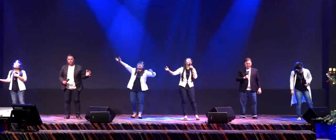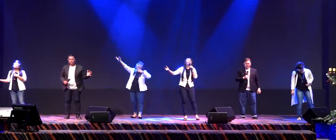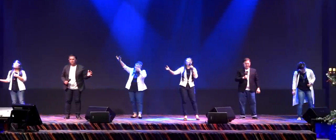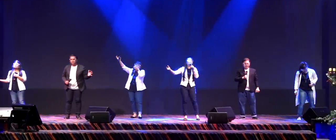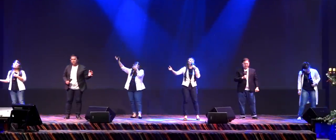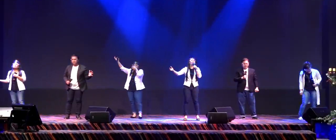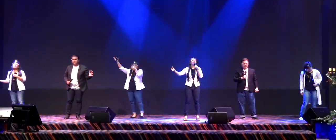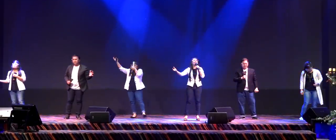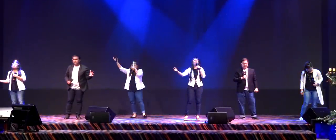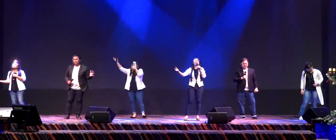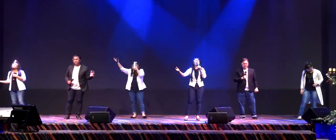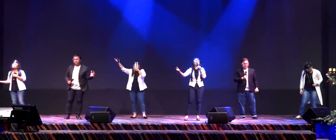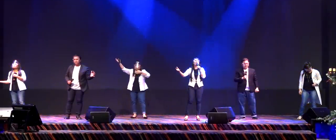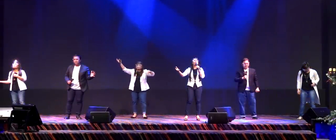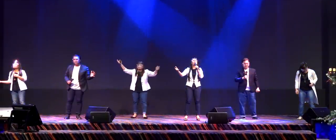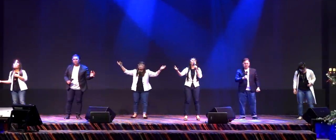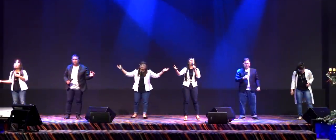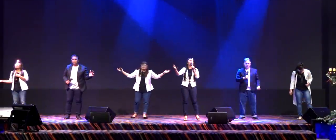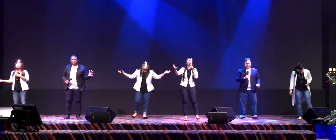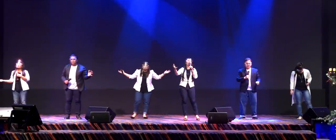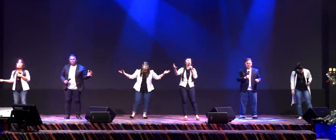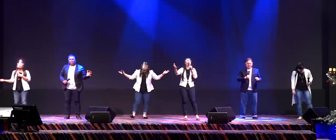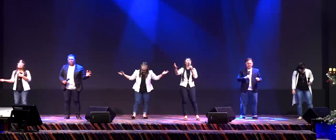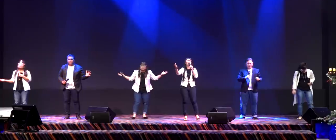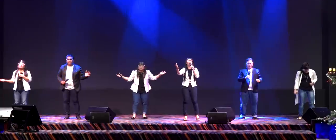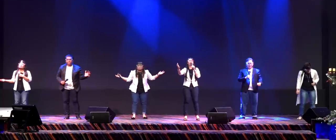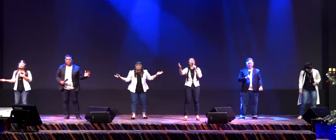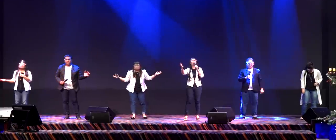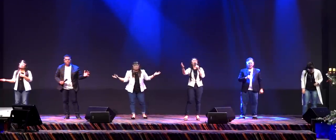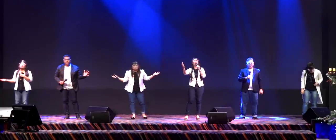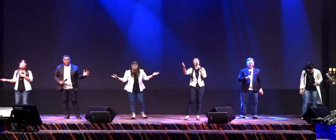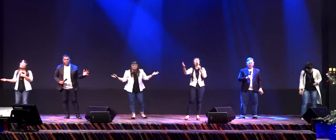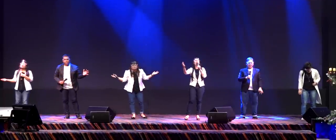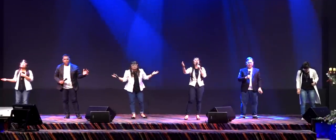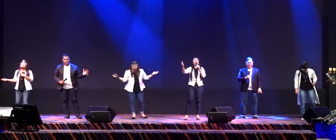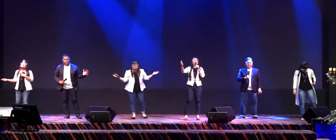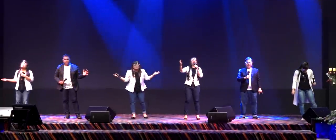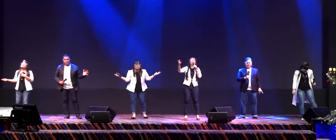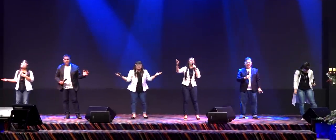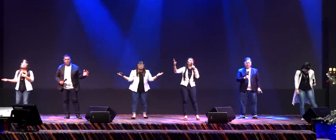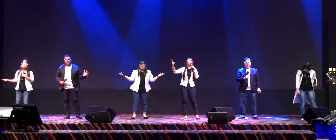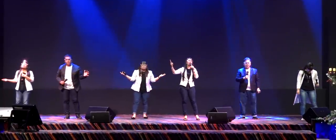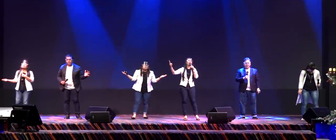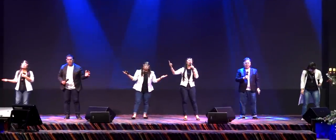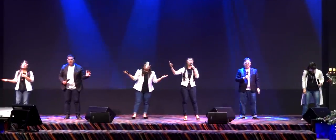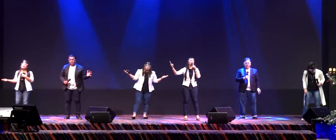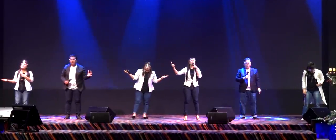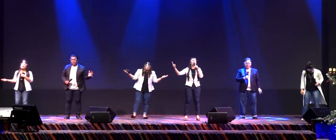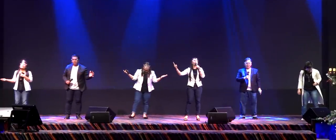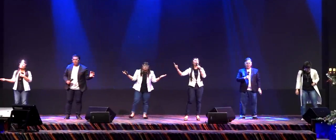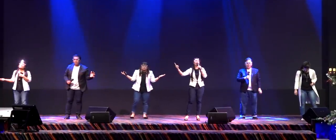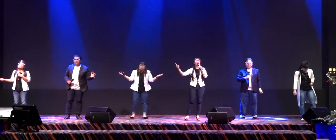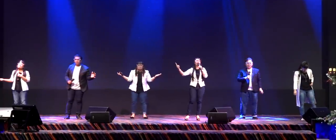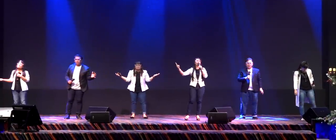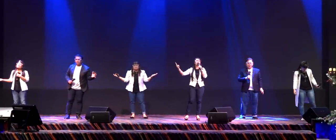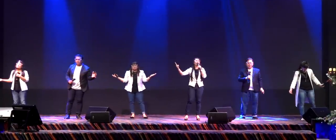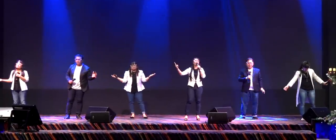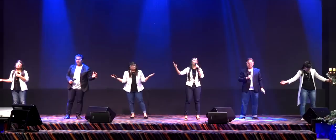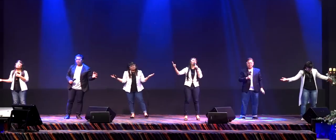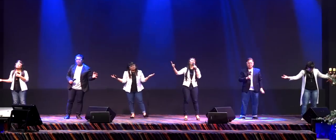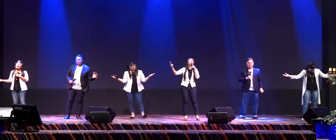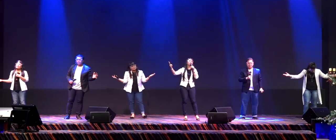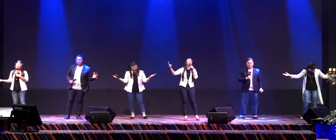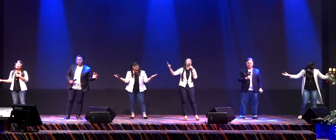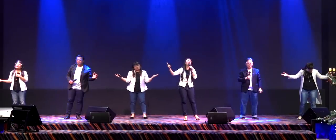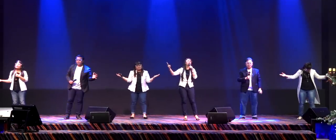Tuhan. Kami datang dengan kerinduan kami yang dalam akan Kau. Kami percaya kami diurapi oleh Engkau,